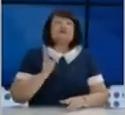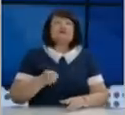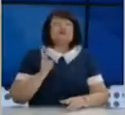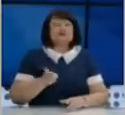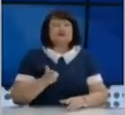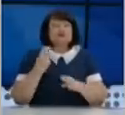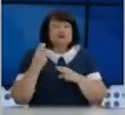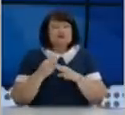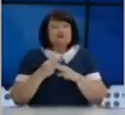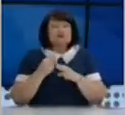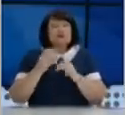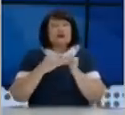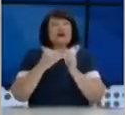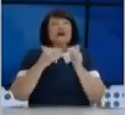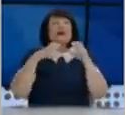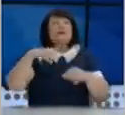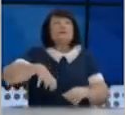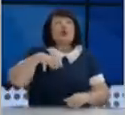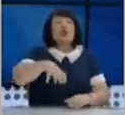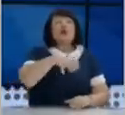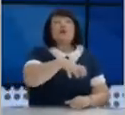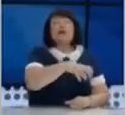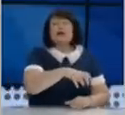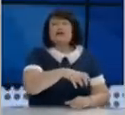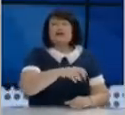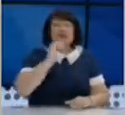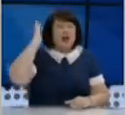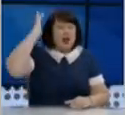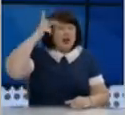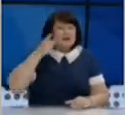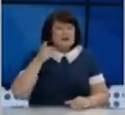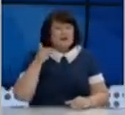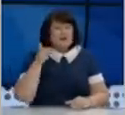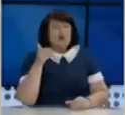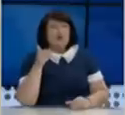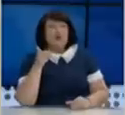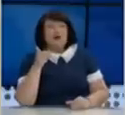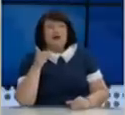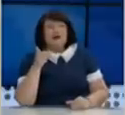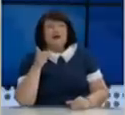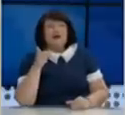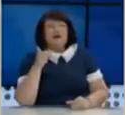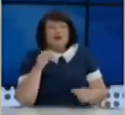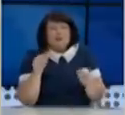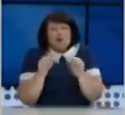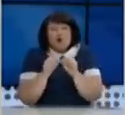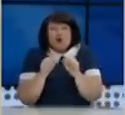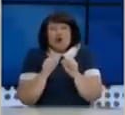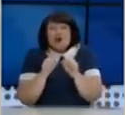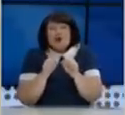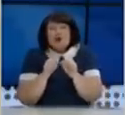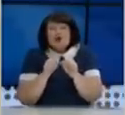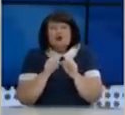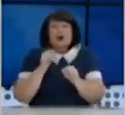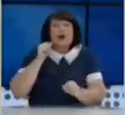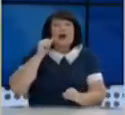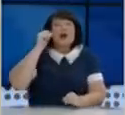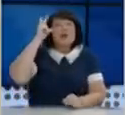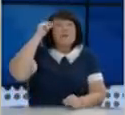νευραλγικές υποδομές του κράτους. Στην Αλεξανδρούπολη έφτασαν μία ανάσα από το